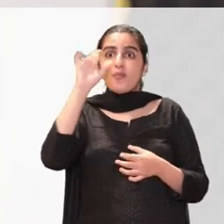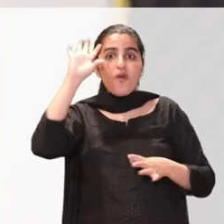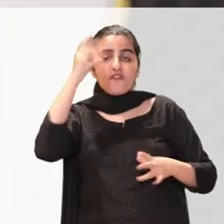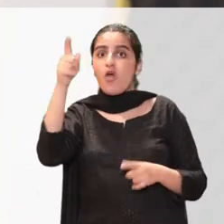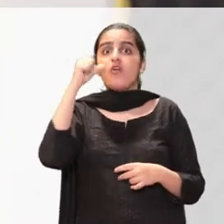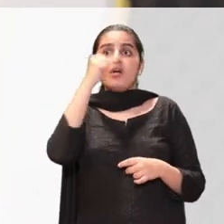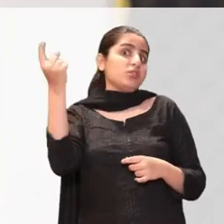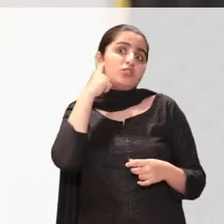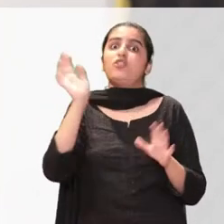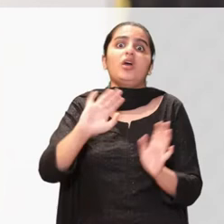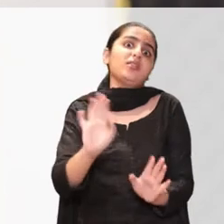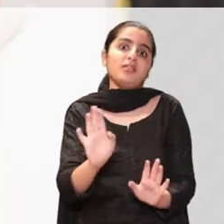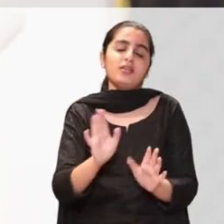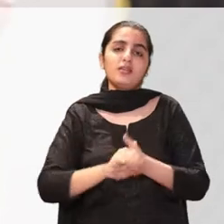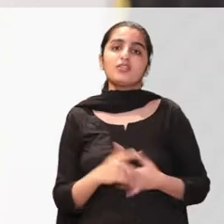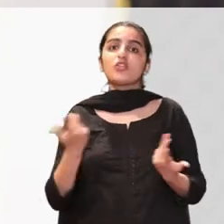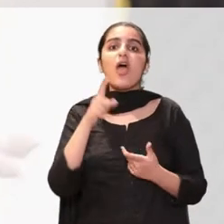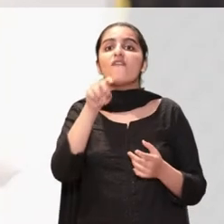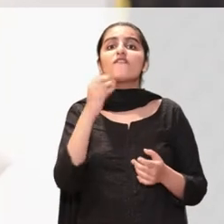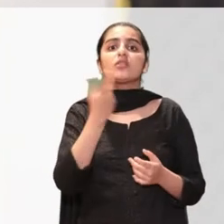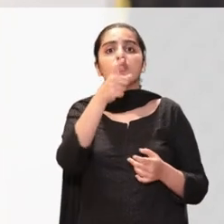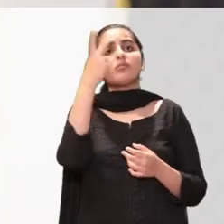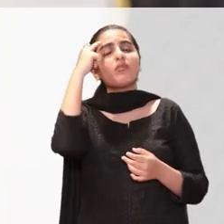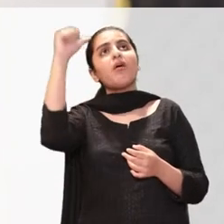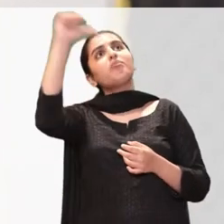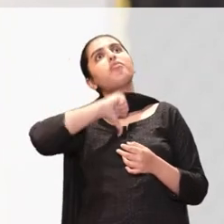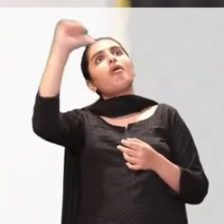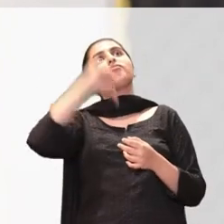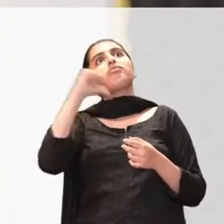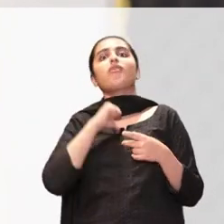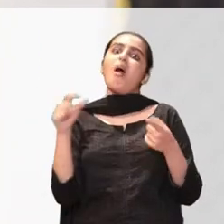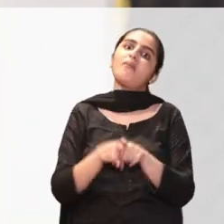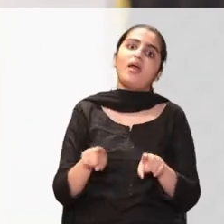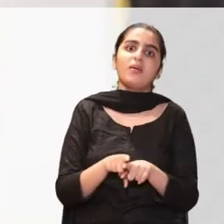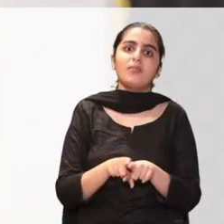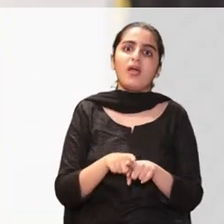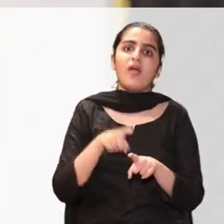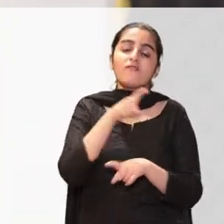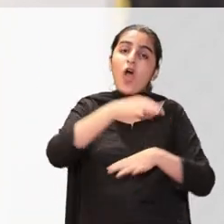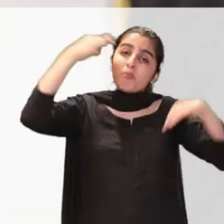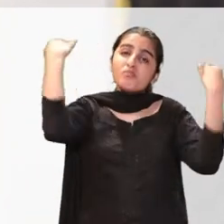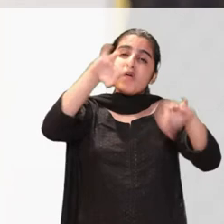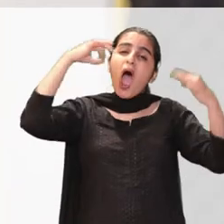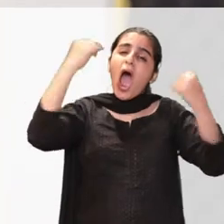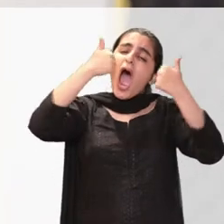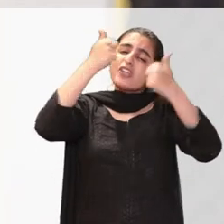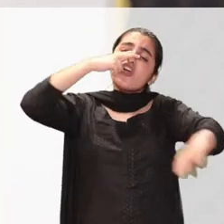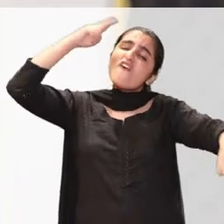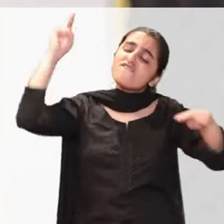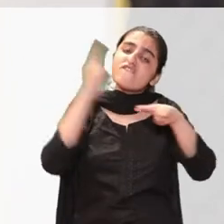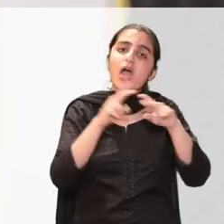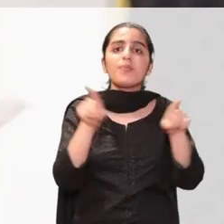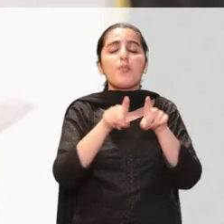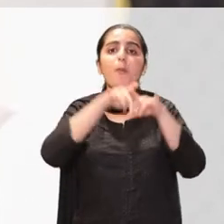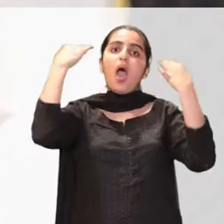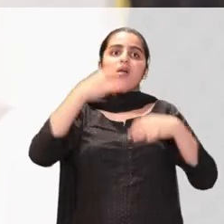सुना दो बहुत खूबसूरत है जिंदगी बहुत खूबसूरत और फास्ट म्यूजिक सुनने व बल्कि ज्यादा